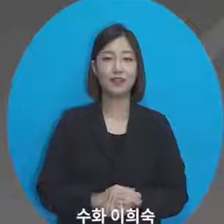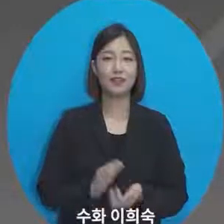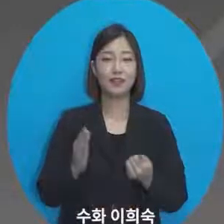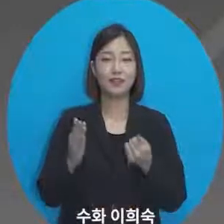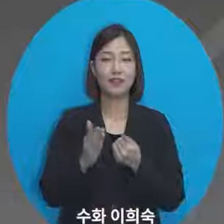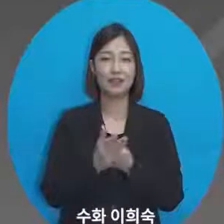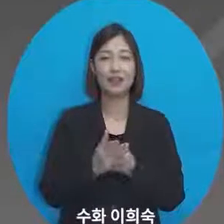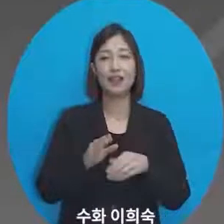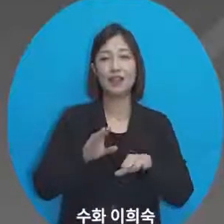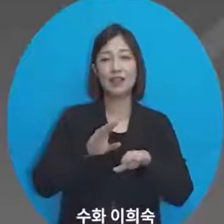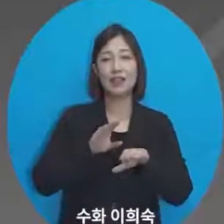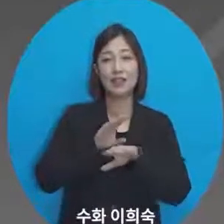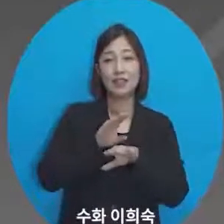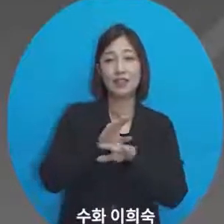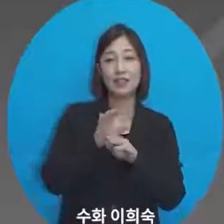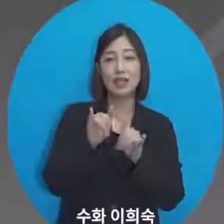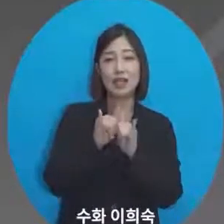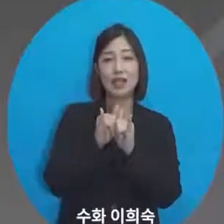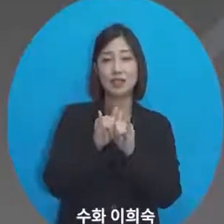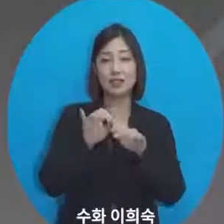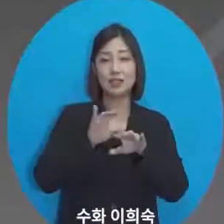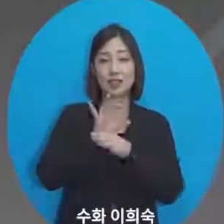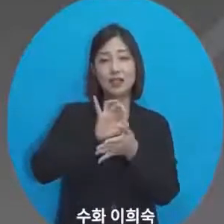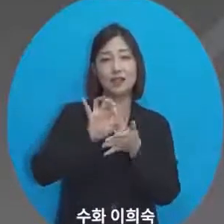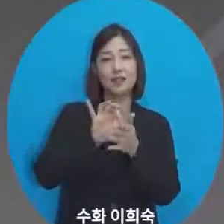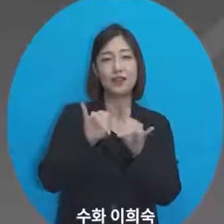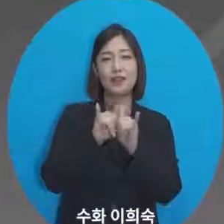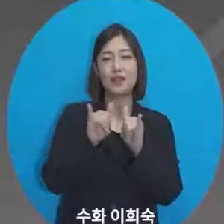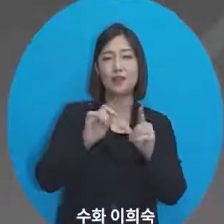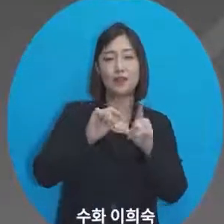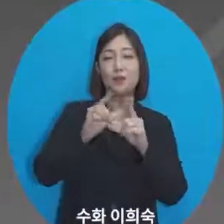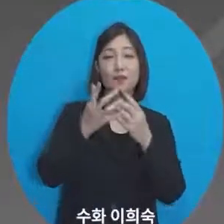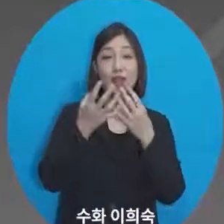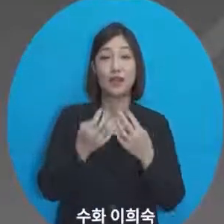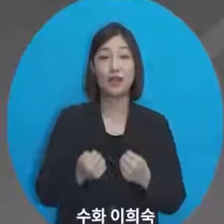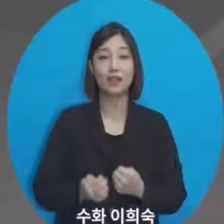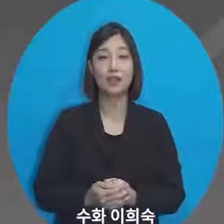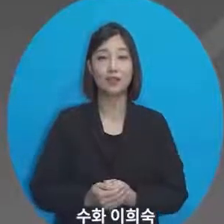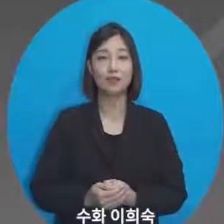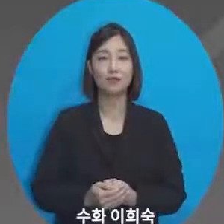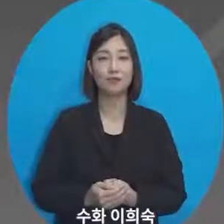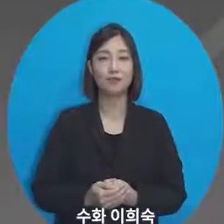이용객들이 많이 있습니다. 그래서 액세스 플로어라고 해서